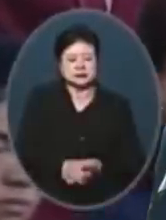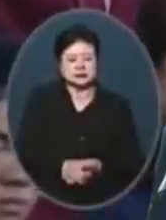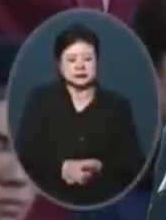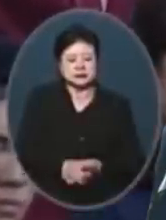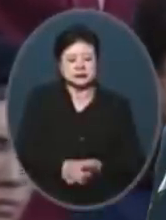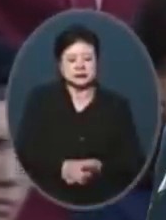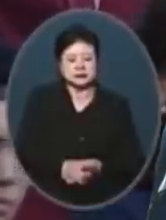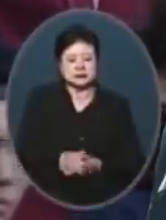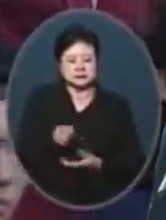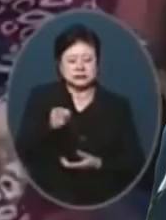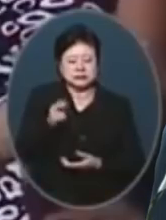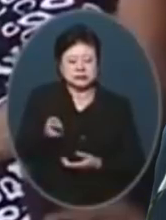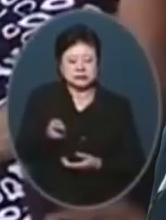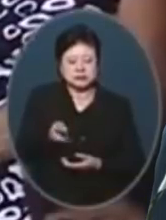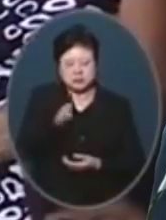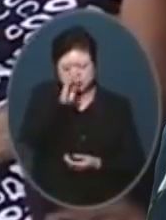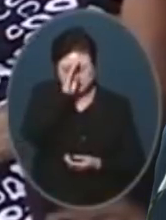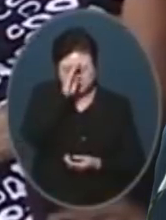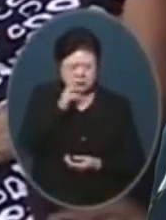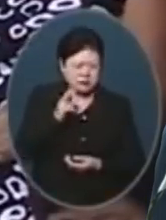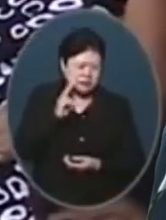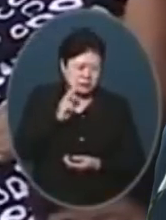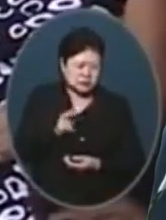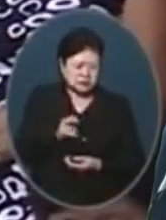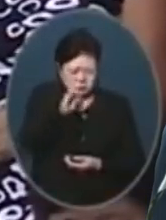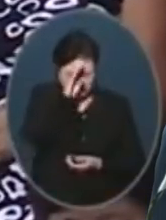혀가 병이 들어서